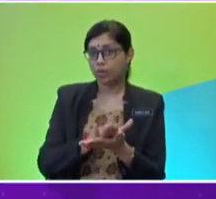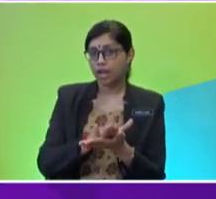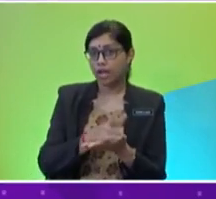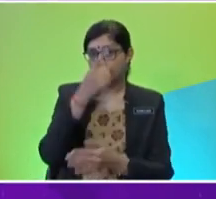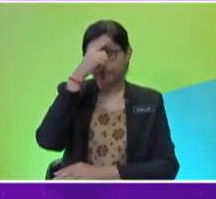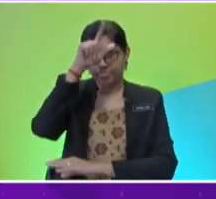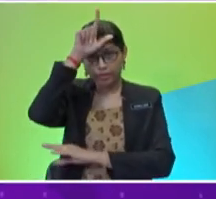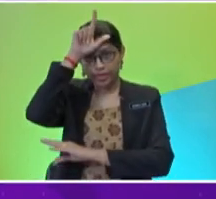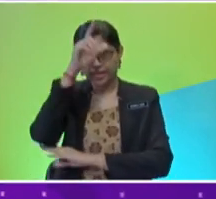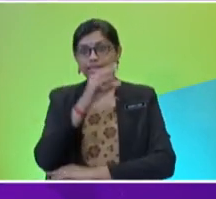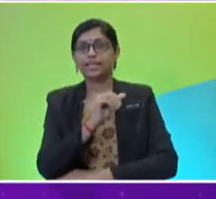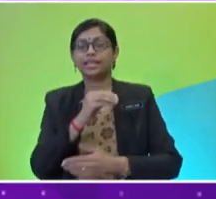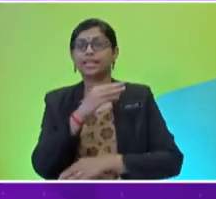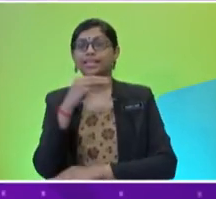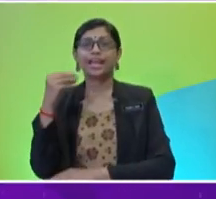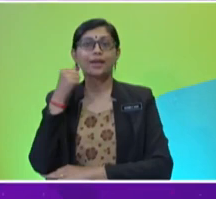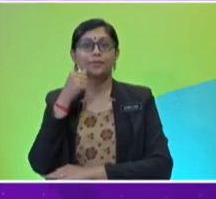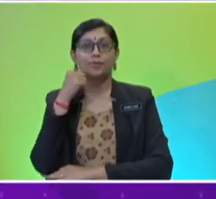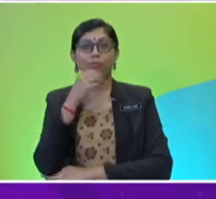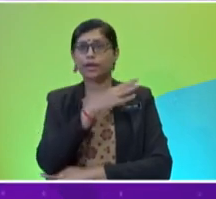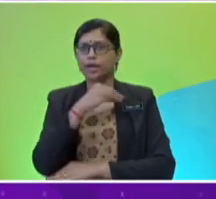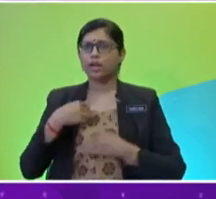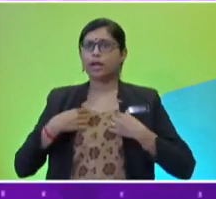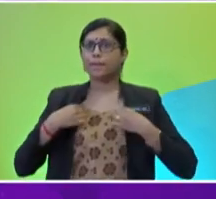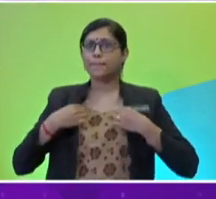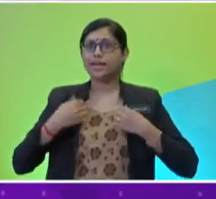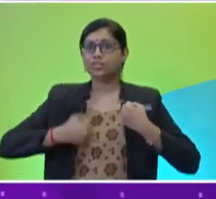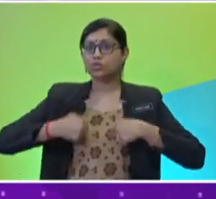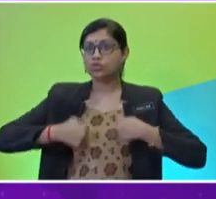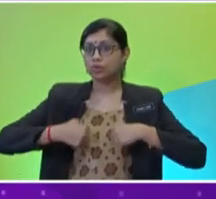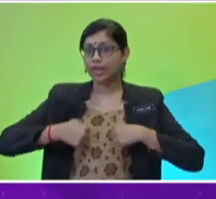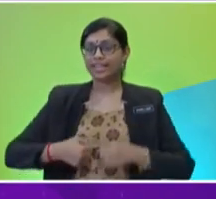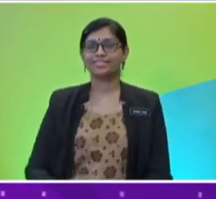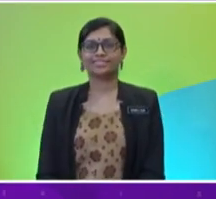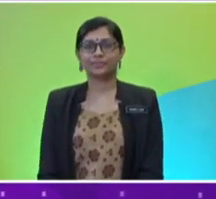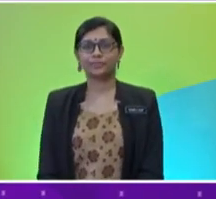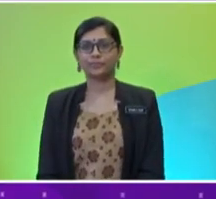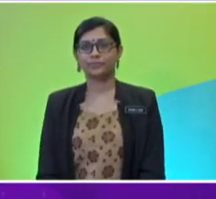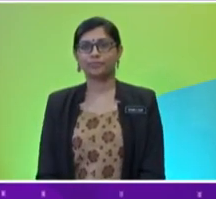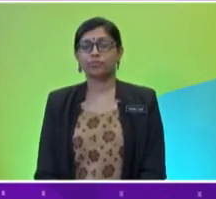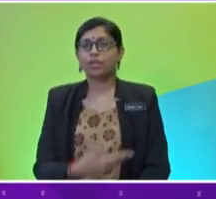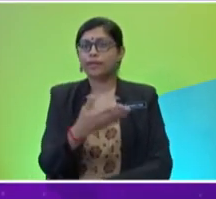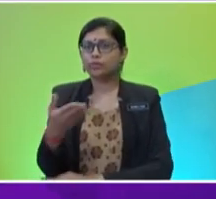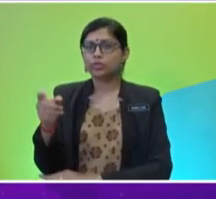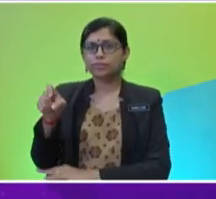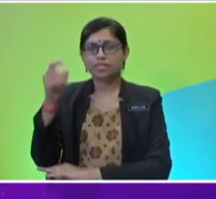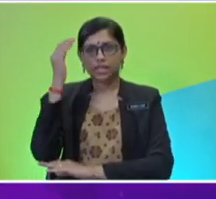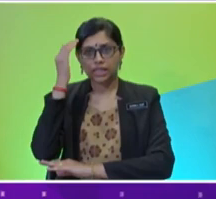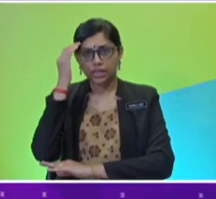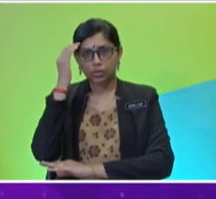dan berpakaian pakaian sukan juga. Ya. Okey. Seterusnya, murid perlu tahu, murid boleh dapat